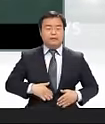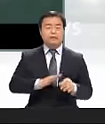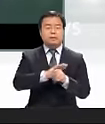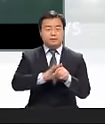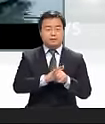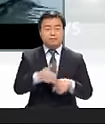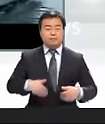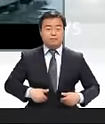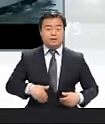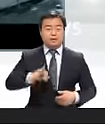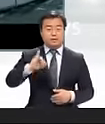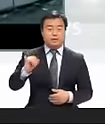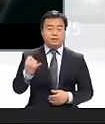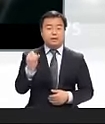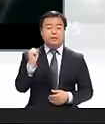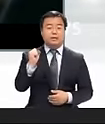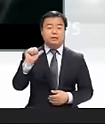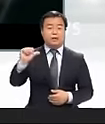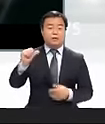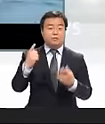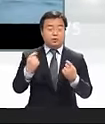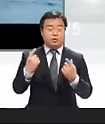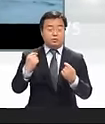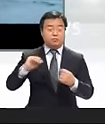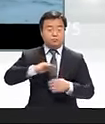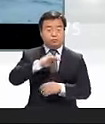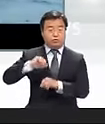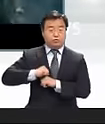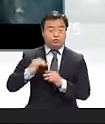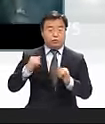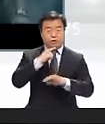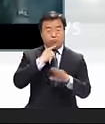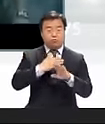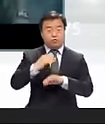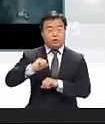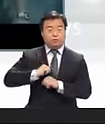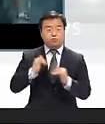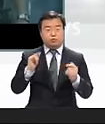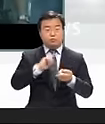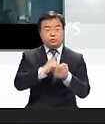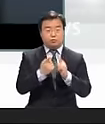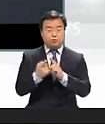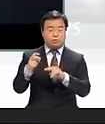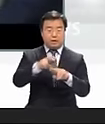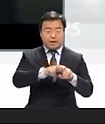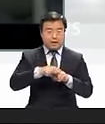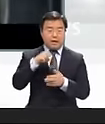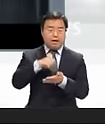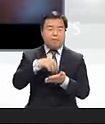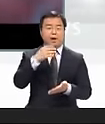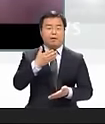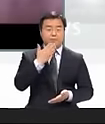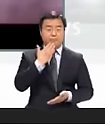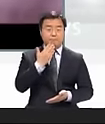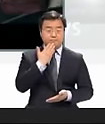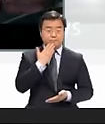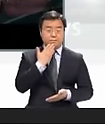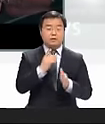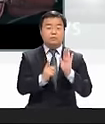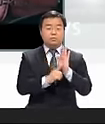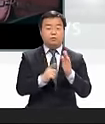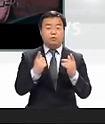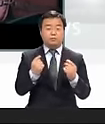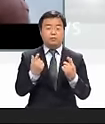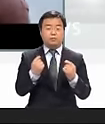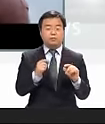그 JSA처럼 네. 우리나라 군인과 북한 군인이 서로 오선도선 앉아서 빵을 같이 먹고 이런 장면들이 그랬죠. 나오고 네. 그런